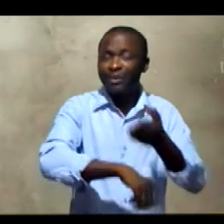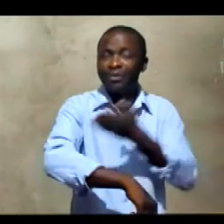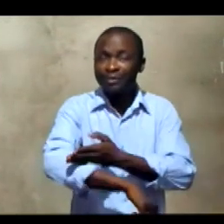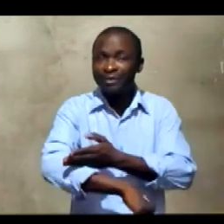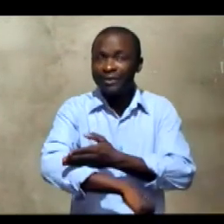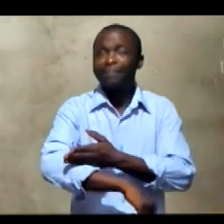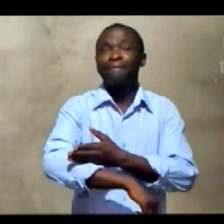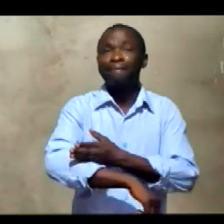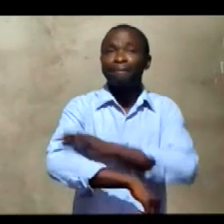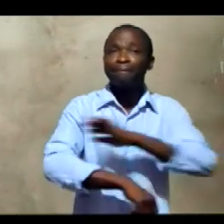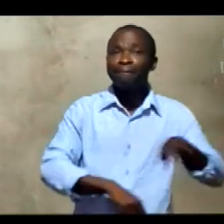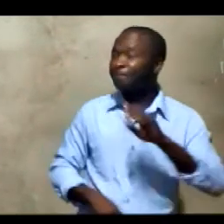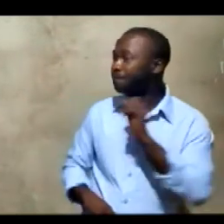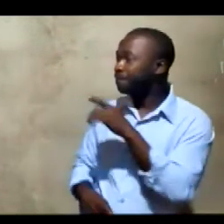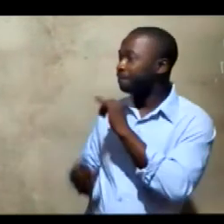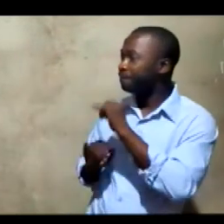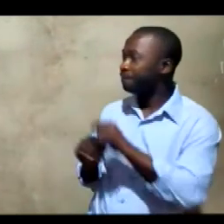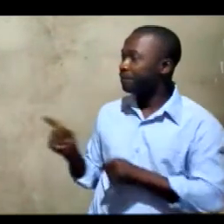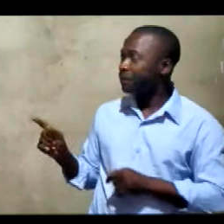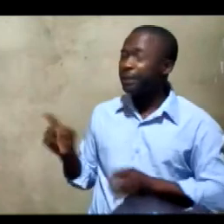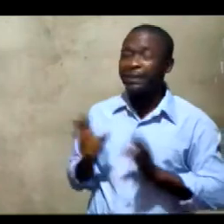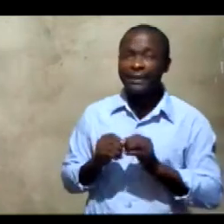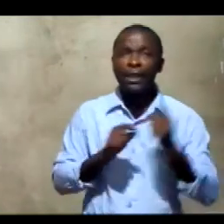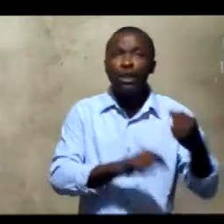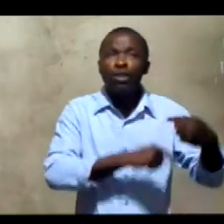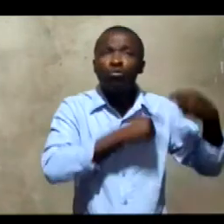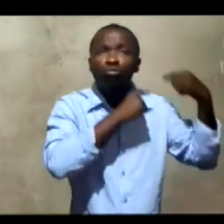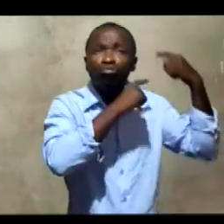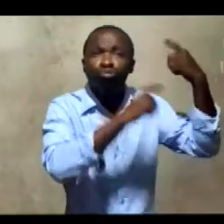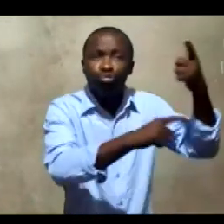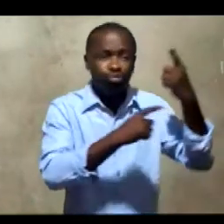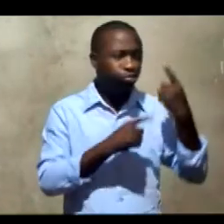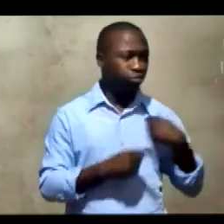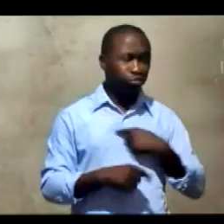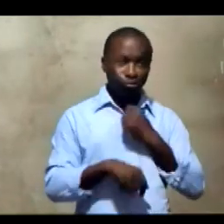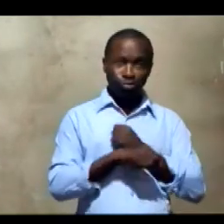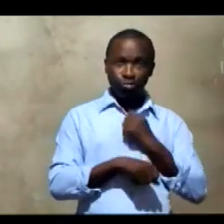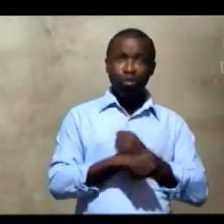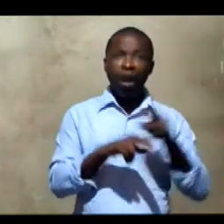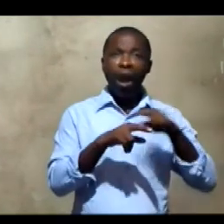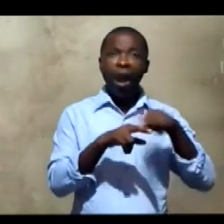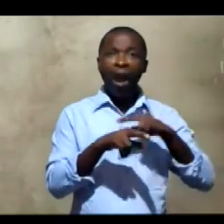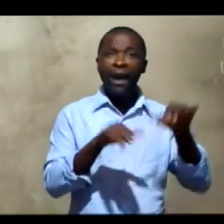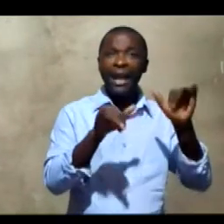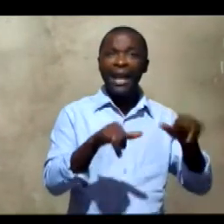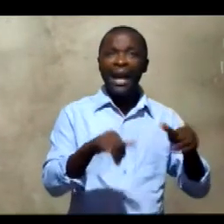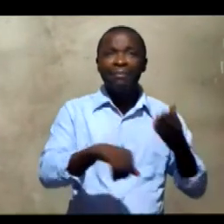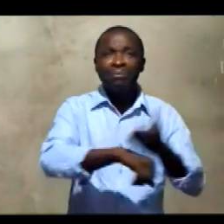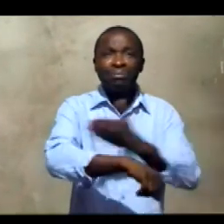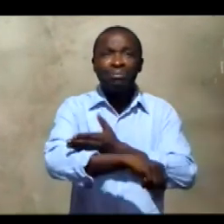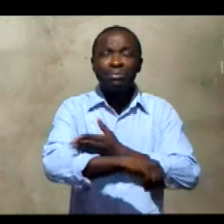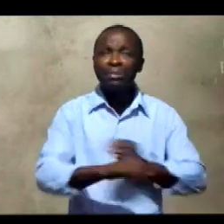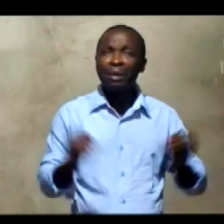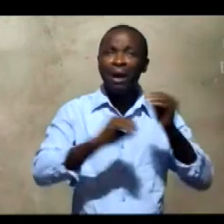Les cheminots ont le plus bas salaire du pays. Certaines personnes gagnent moins de 1200 livres soudanaises par mois, au moment où les salaires des ingénieurs et autres travailleurs peuvent